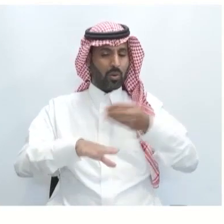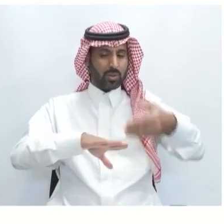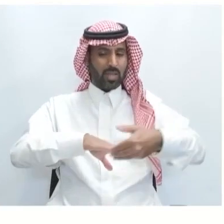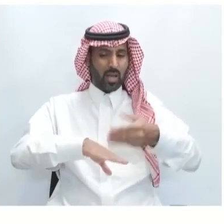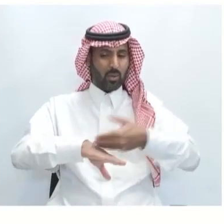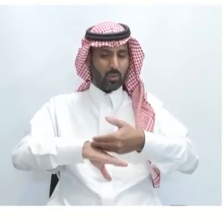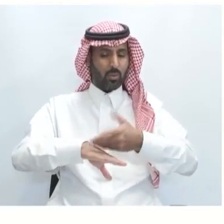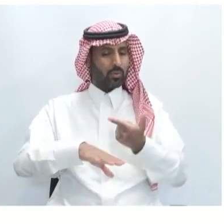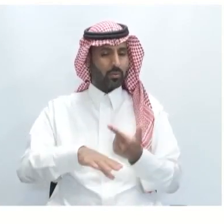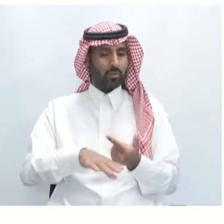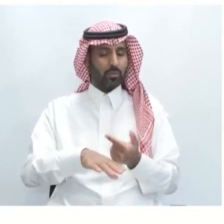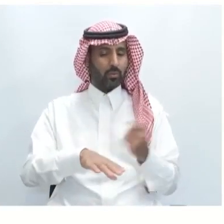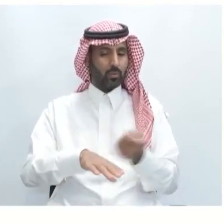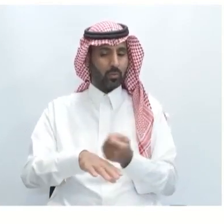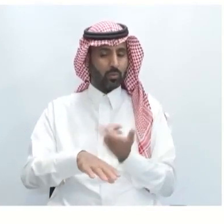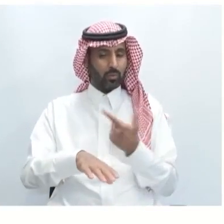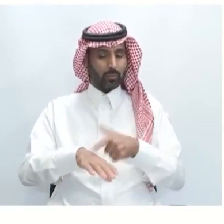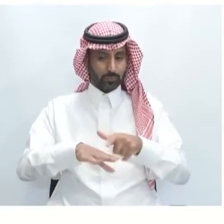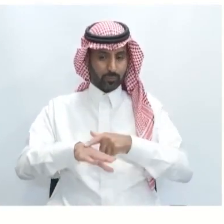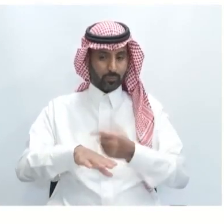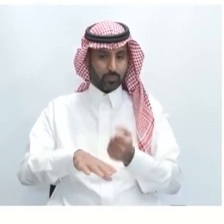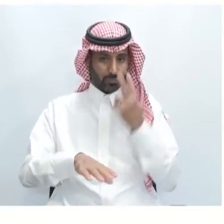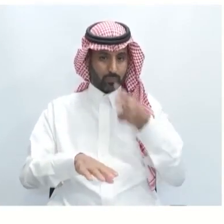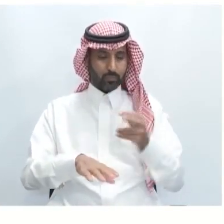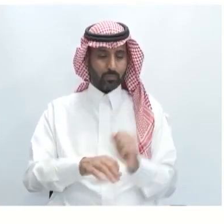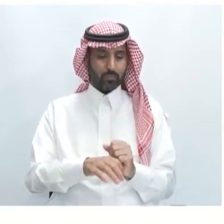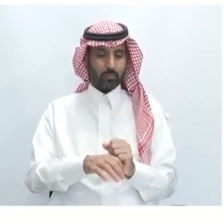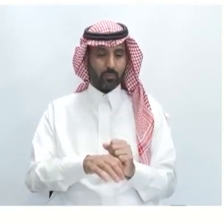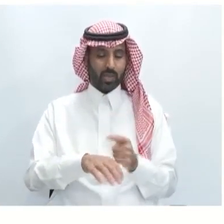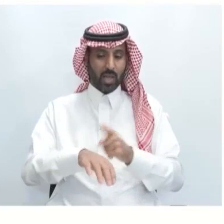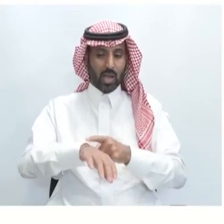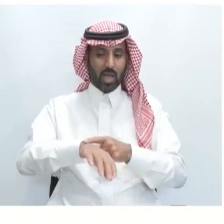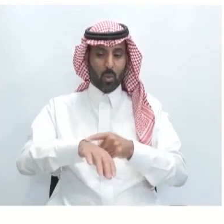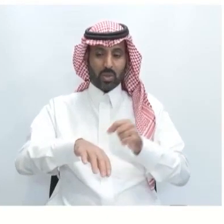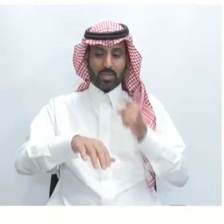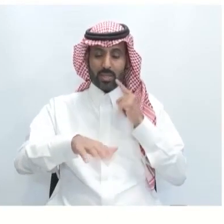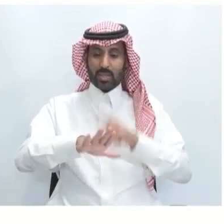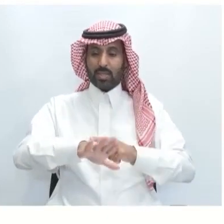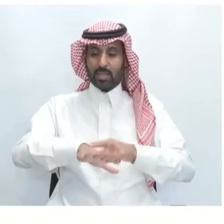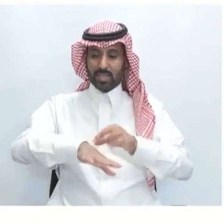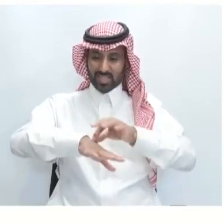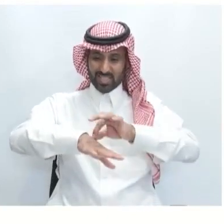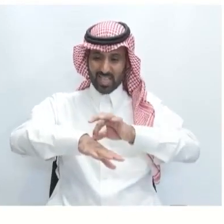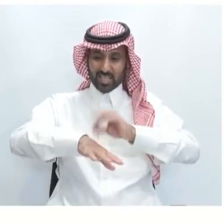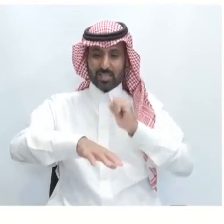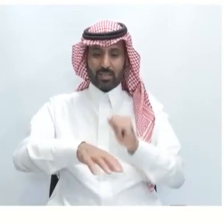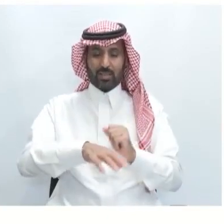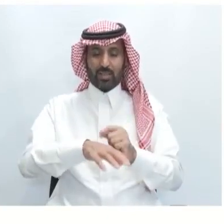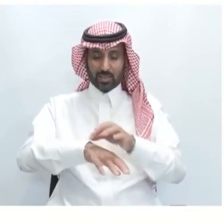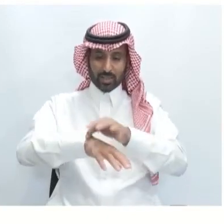هذه الصوره ماذا مكتوب على القدم الان مكتوب في اول شيء نسيج ظم